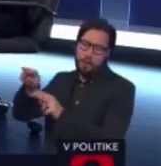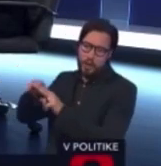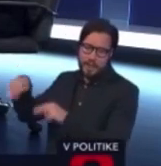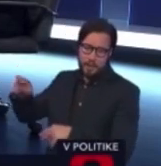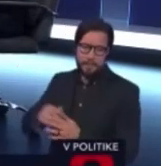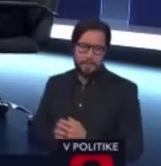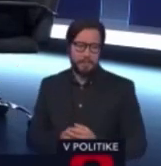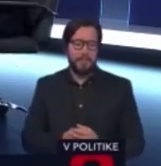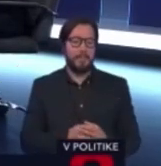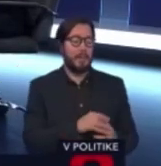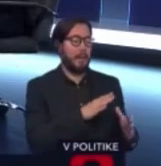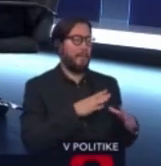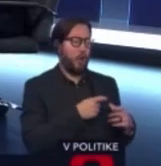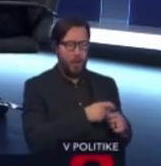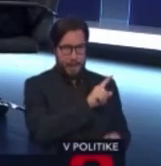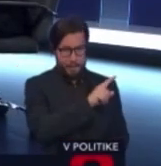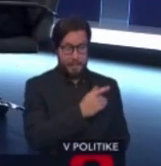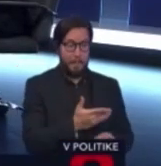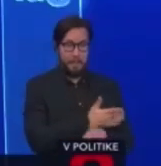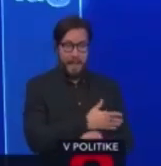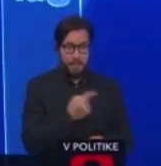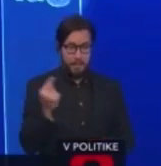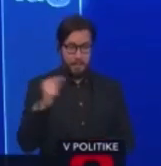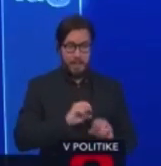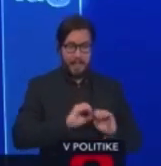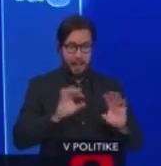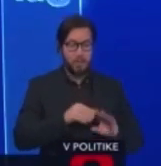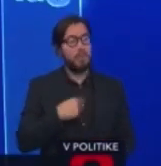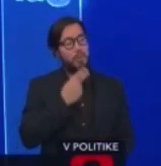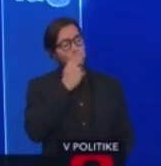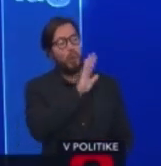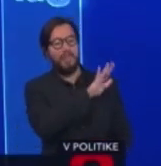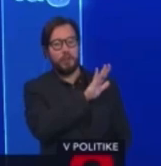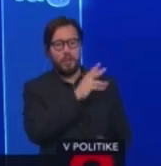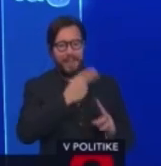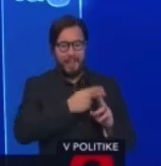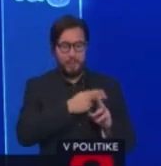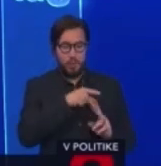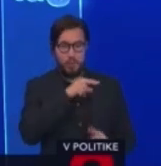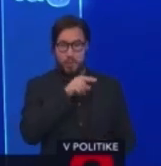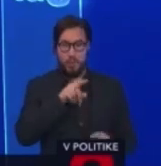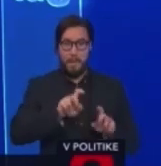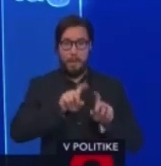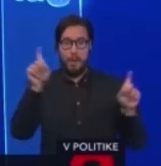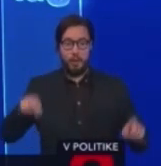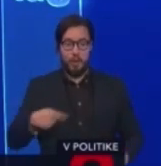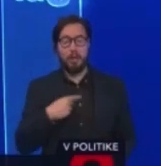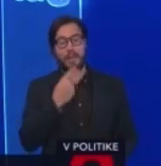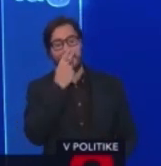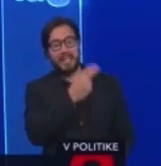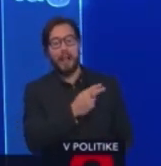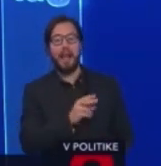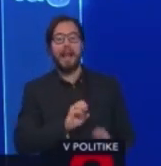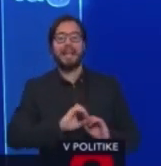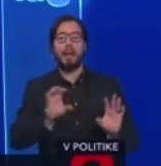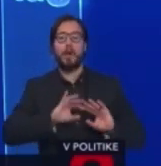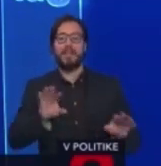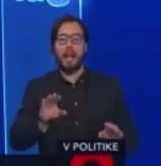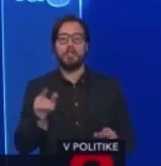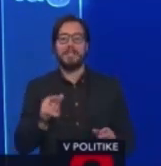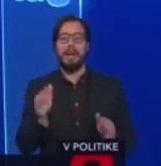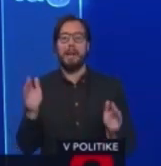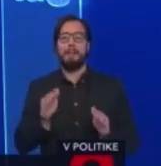pán kolega išiel som kým som išiel sem do vašej relácie Pozeral som vašu televíziu a na týchto monitoroch ktoré tu máte pred sebou som videl reportáž